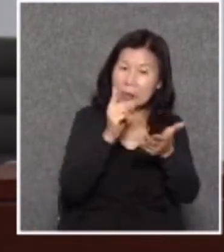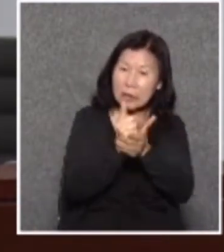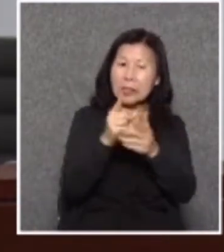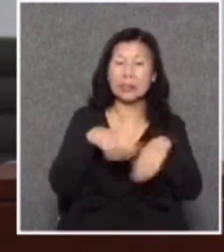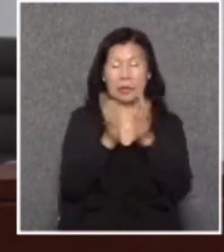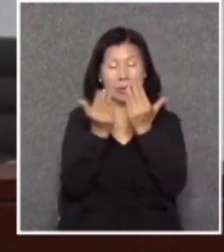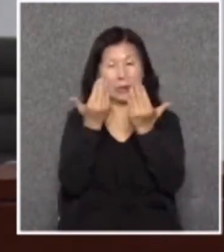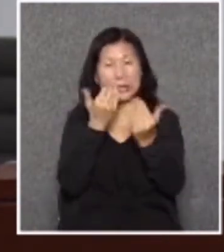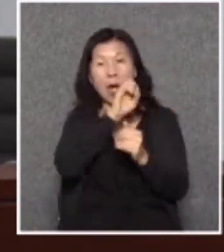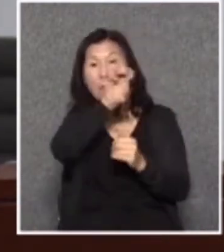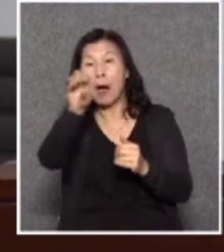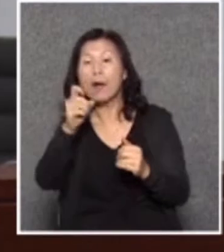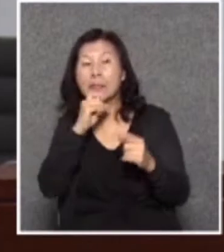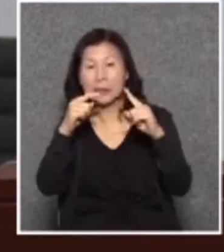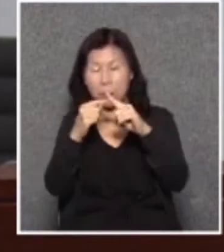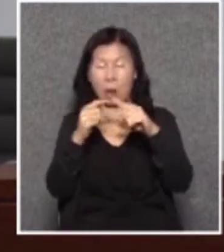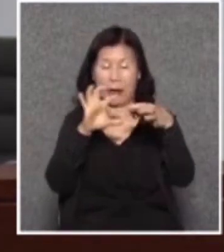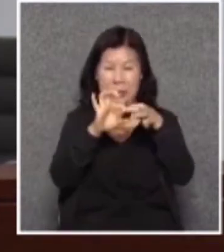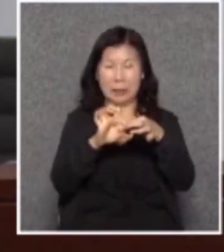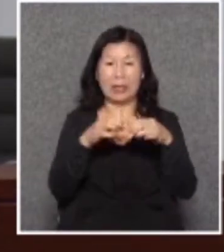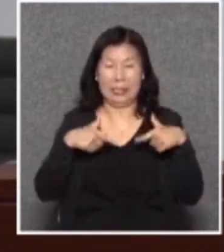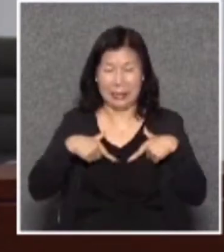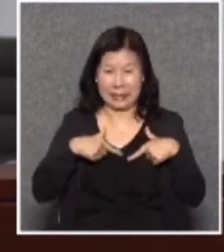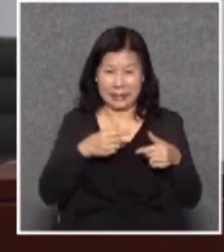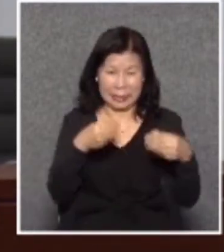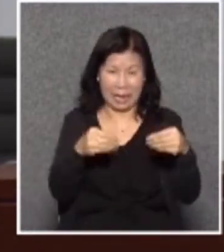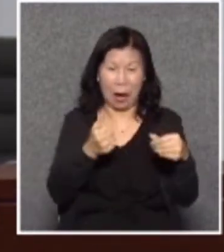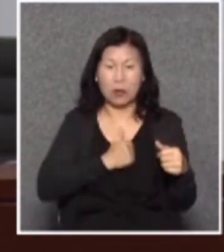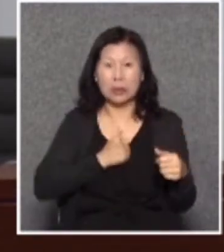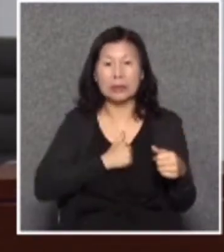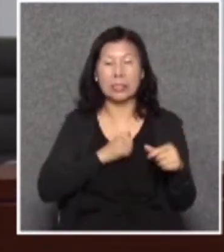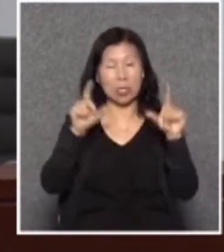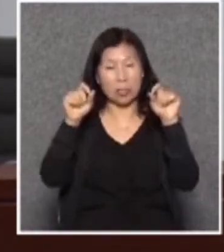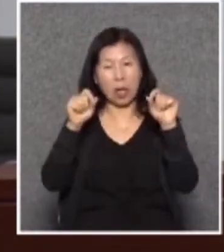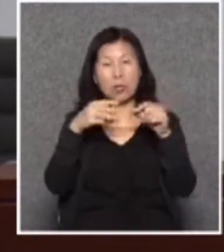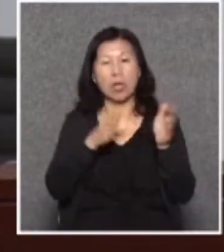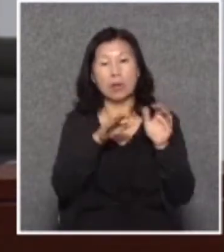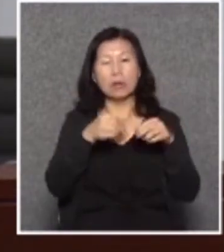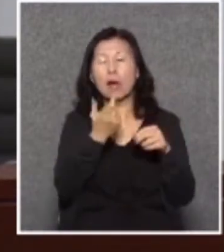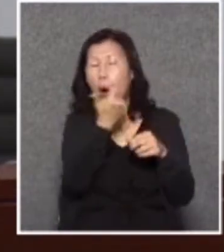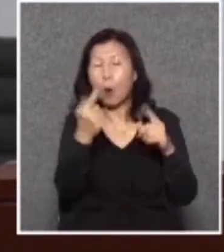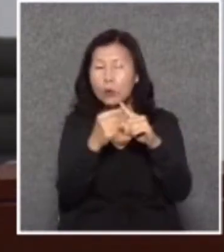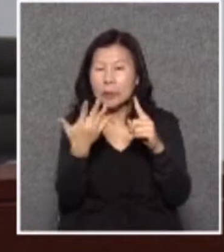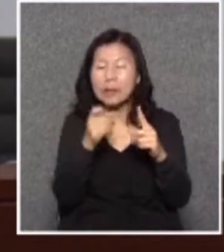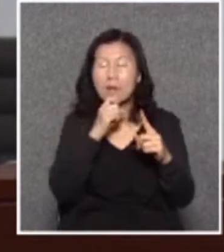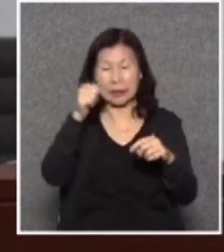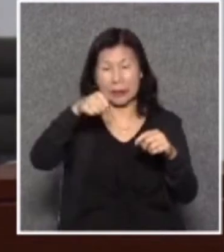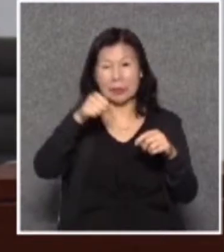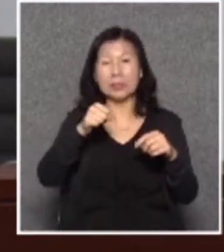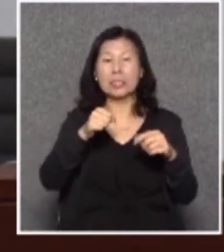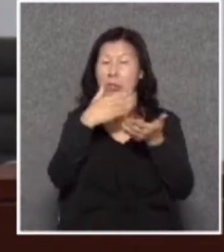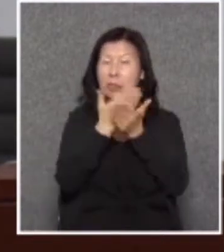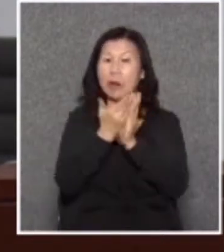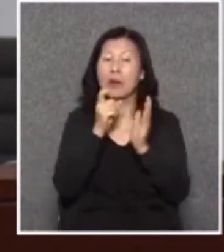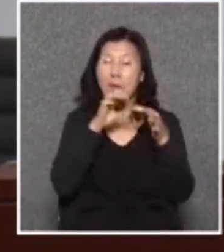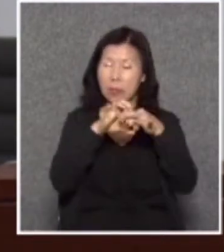否諮詢有關科目和教師？如果會的話，諮詢的詳情和規模為何？會否承諾在任何情況之下